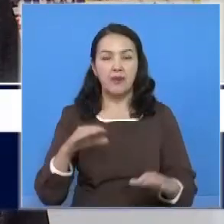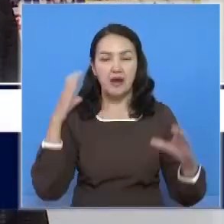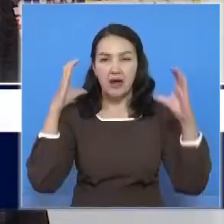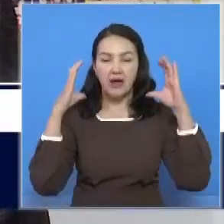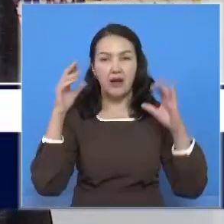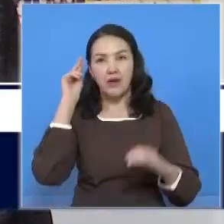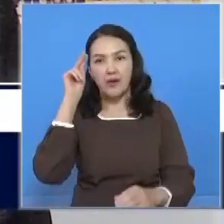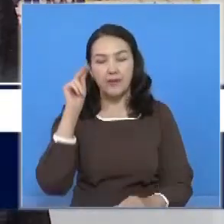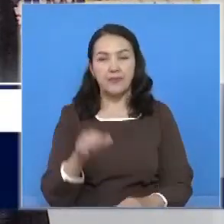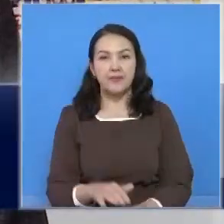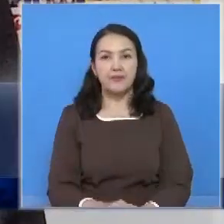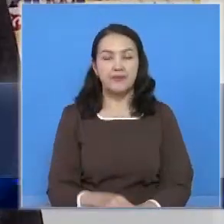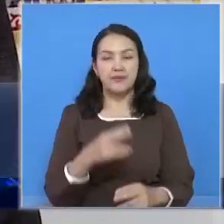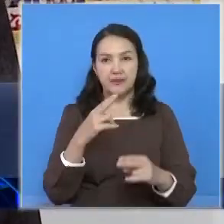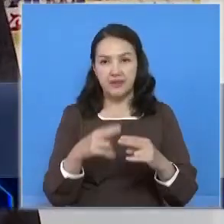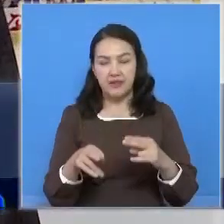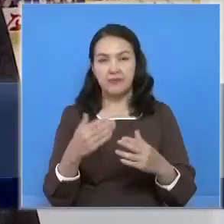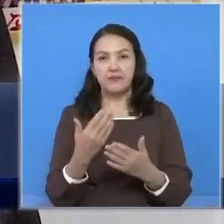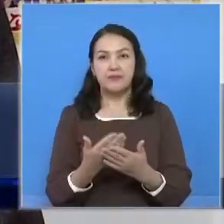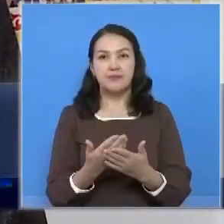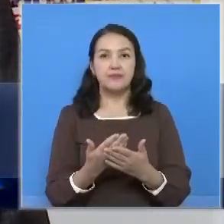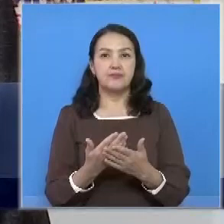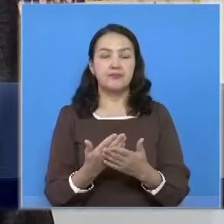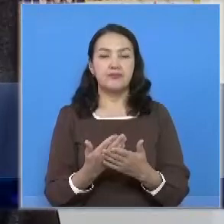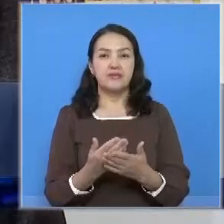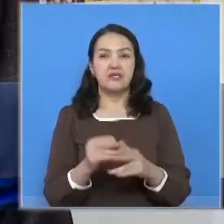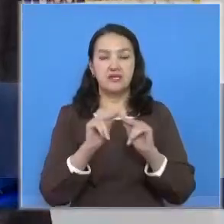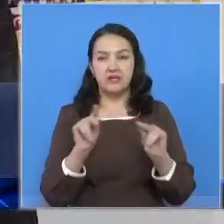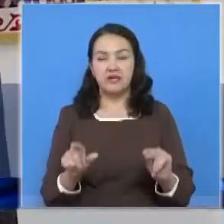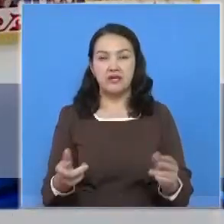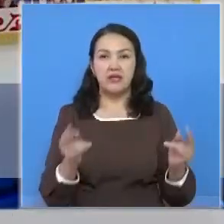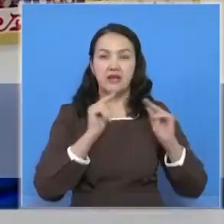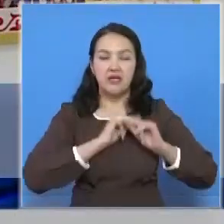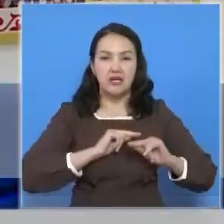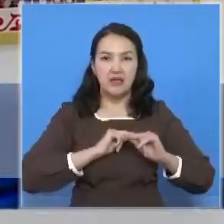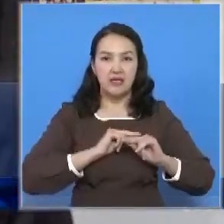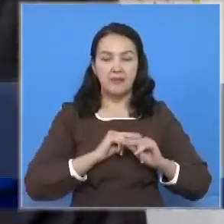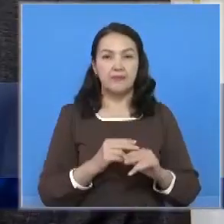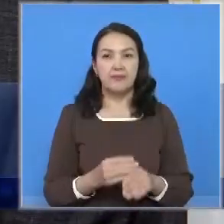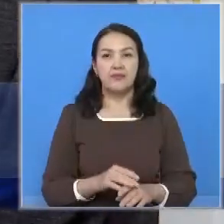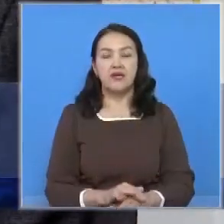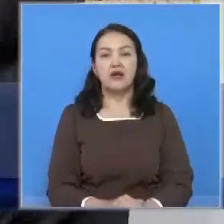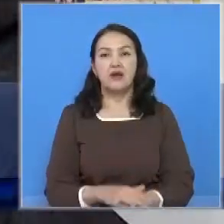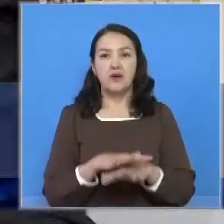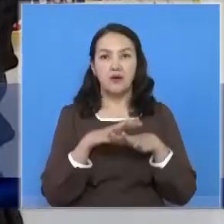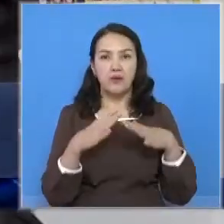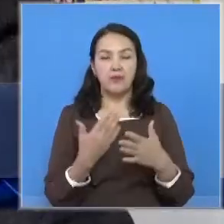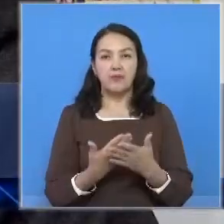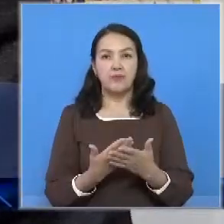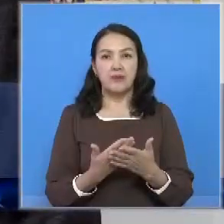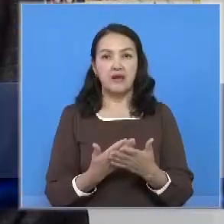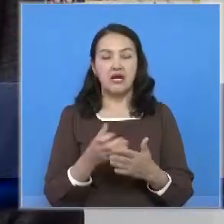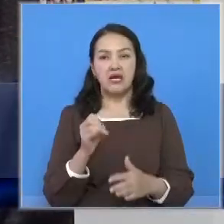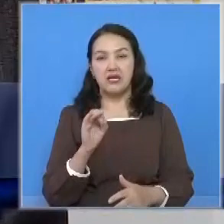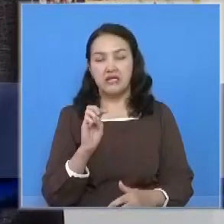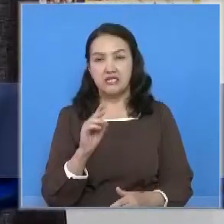оқып, өз бітіріп, сол жерде ұстаздыққа қалдырылды. Орындау әдістері арқасында көп айрықша